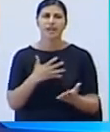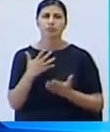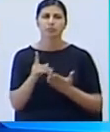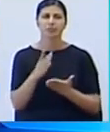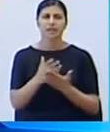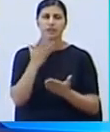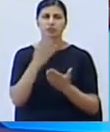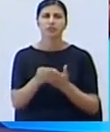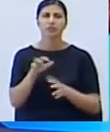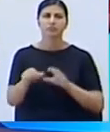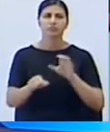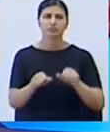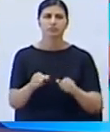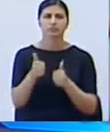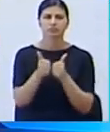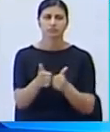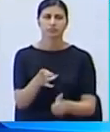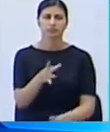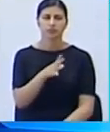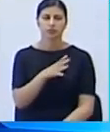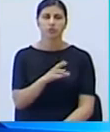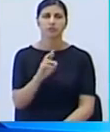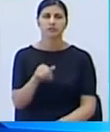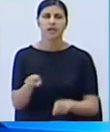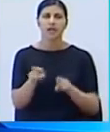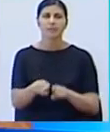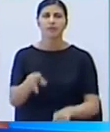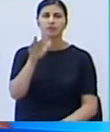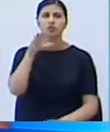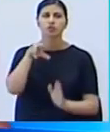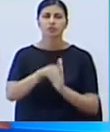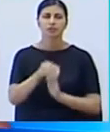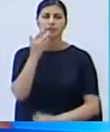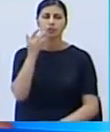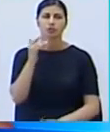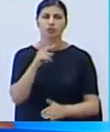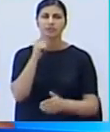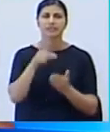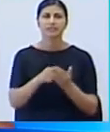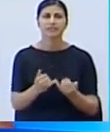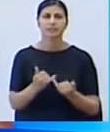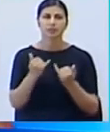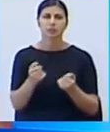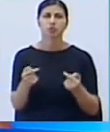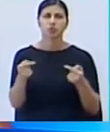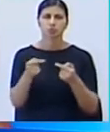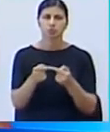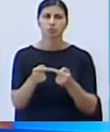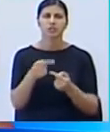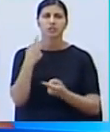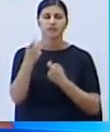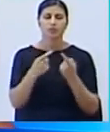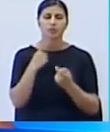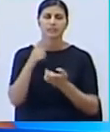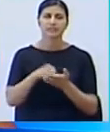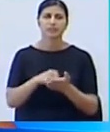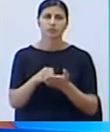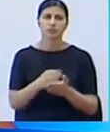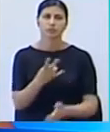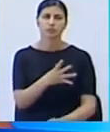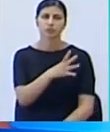დეოკუპაციის თანადგომასთან დაკავშირებით და ამავე დროს შიდა პოლიტიკურ საკითხებთან მიმართებაში ზუსტი და მომწორავი ინფორმაციის საფუძველზე